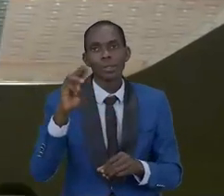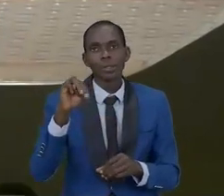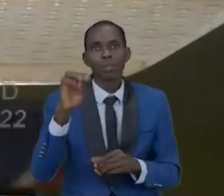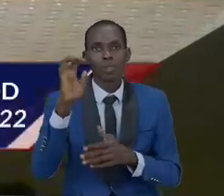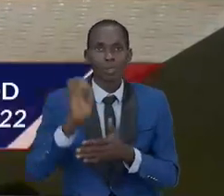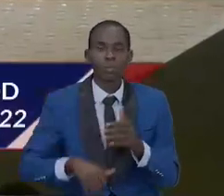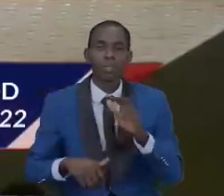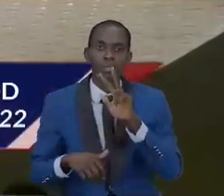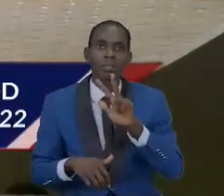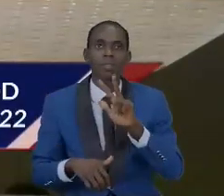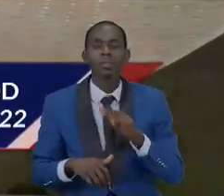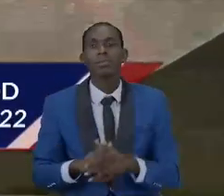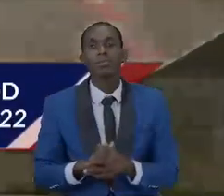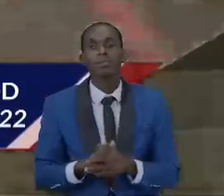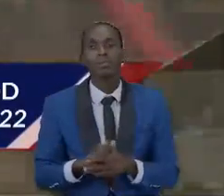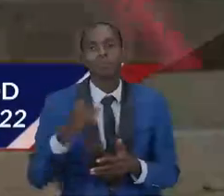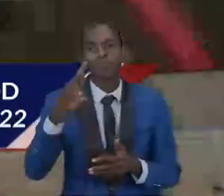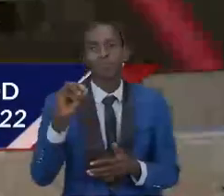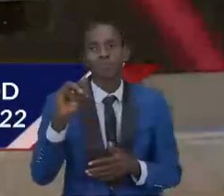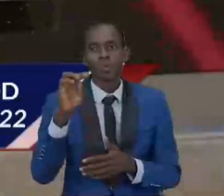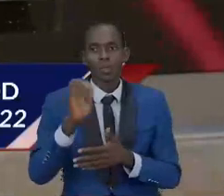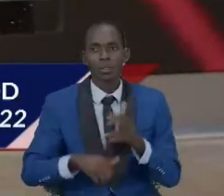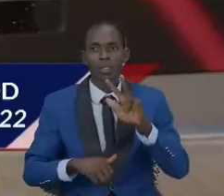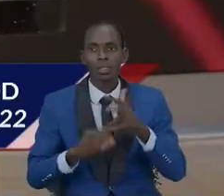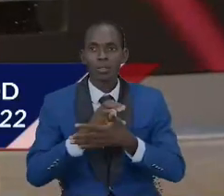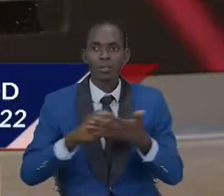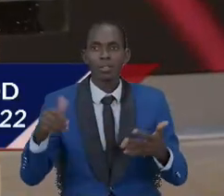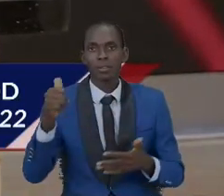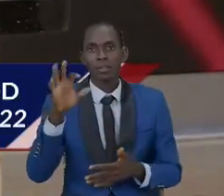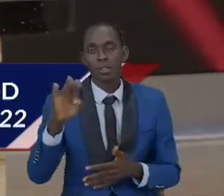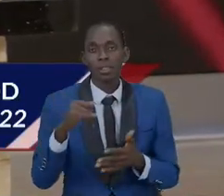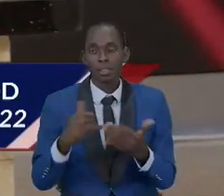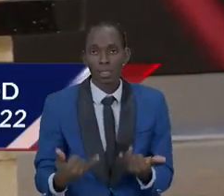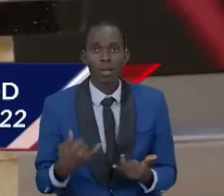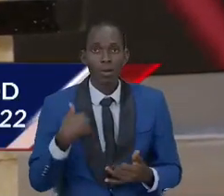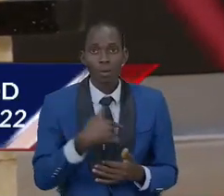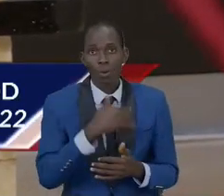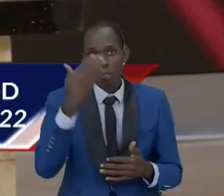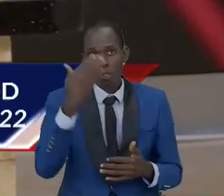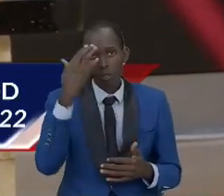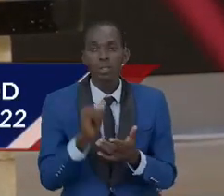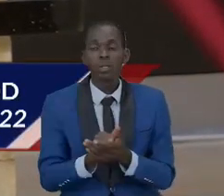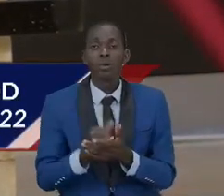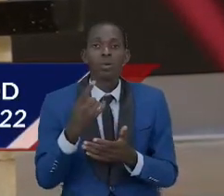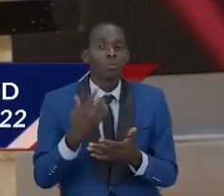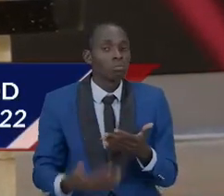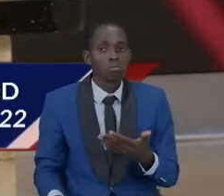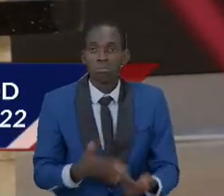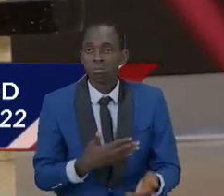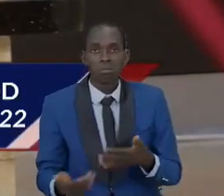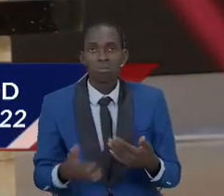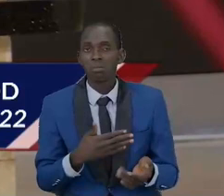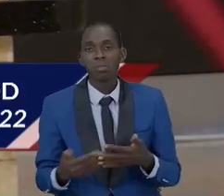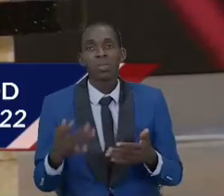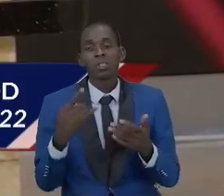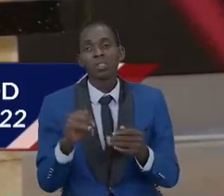vermisseau chapitre 3 verset de la remettre 3 versets du 9 remettre 3 versets du